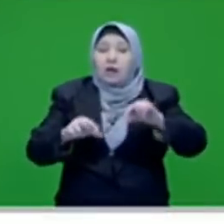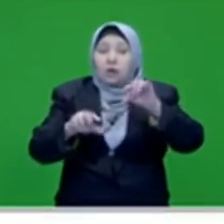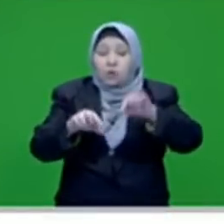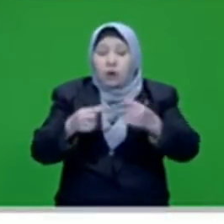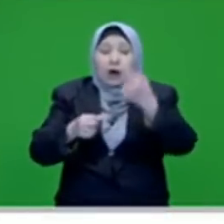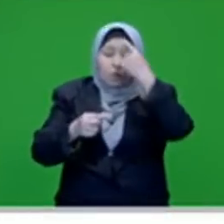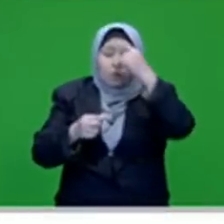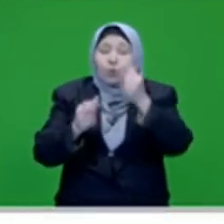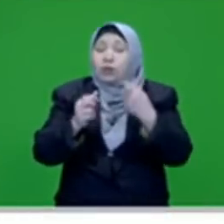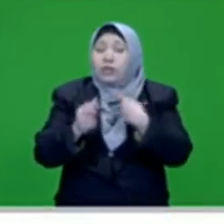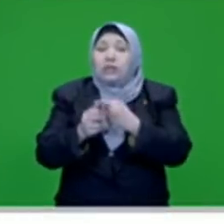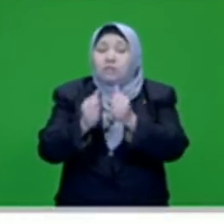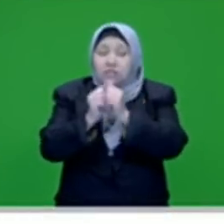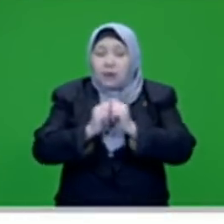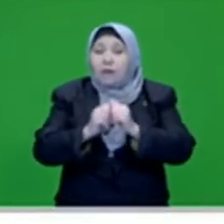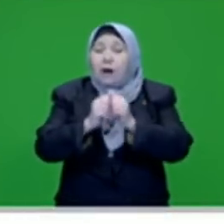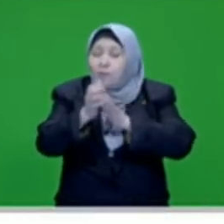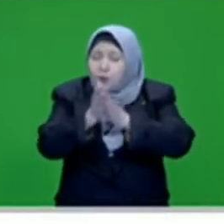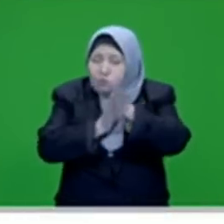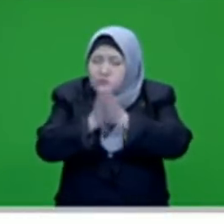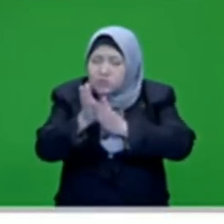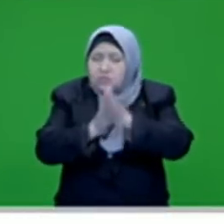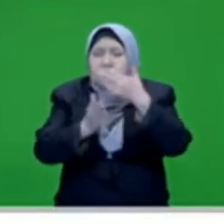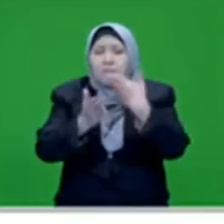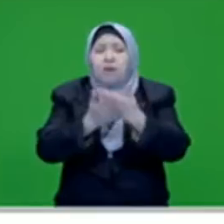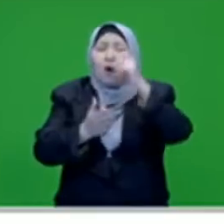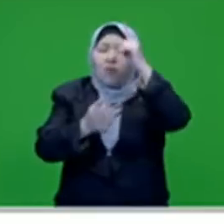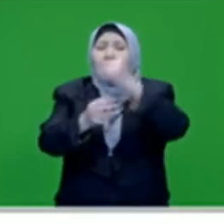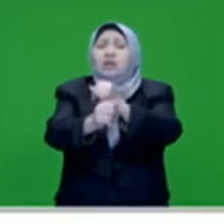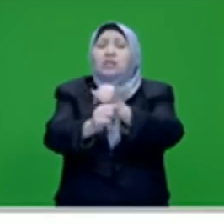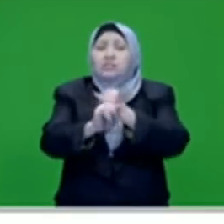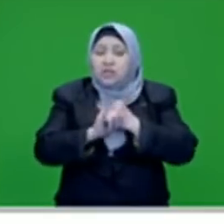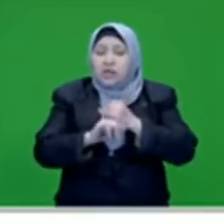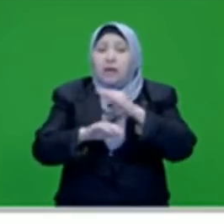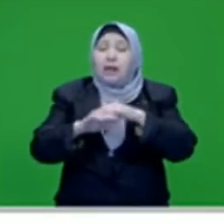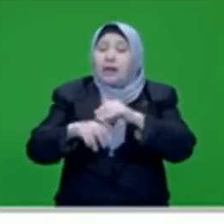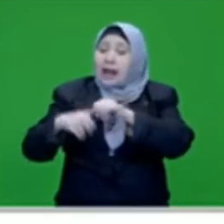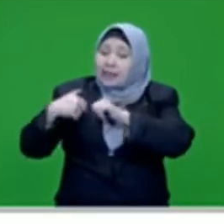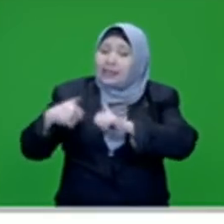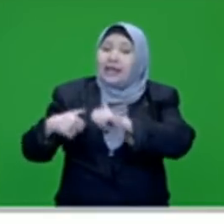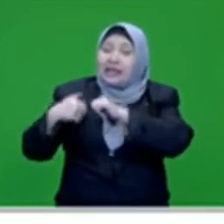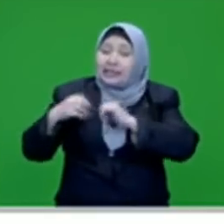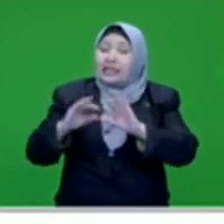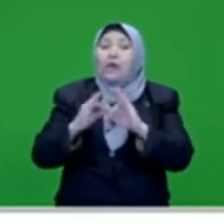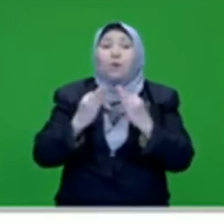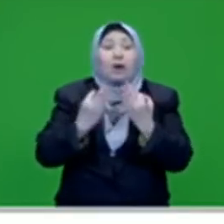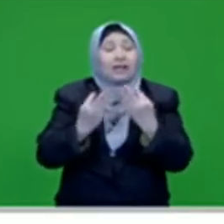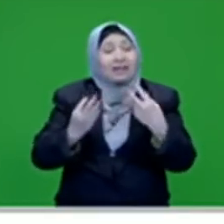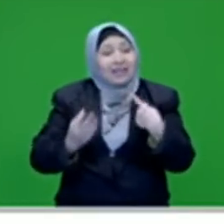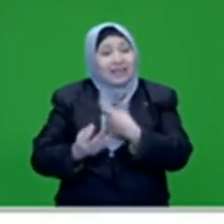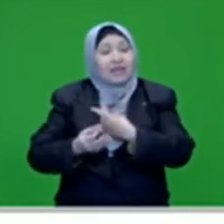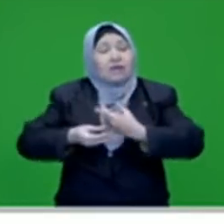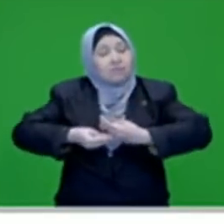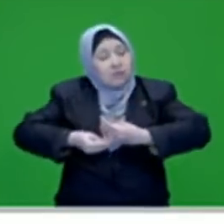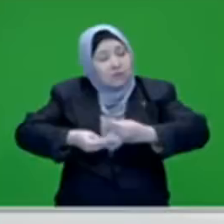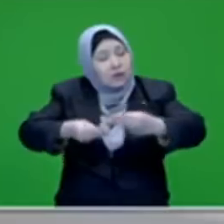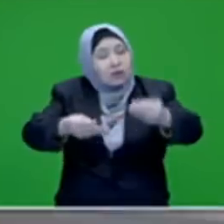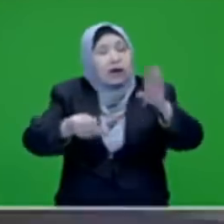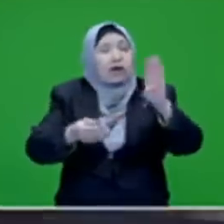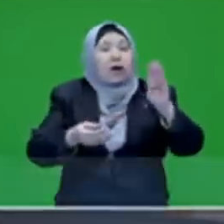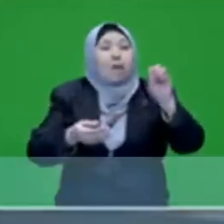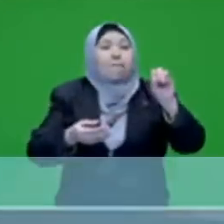kita sama-sama berusaha sehingga Allah izinkan kepada hati-hati keluarga kita dicurahkan